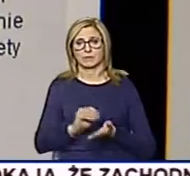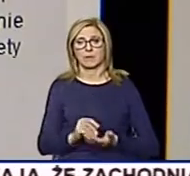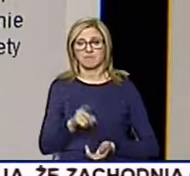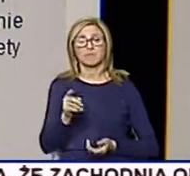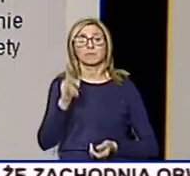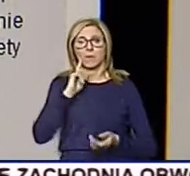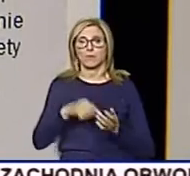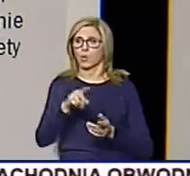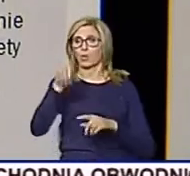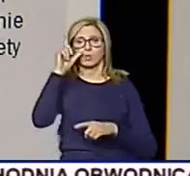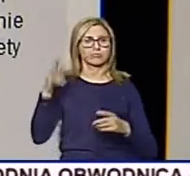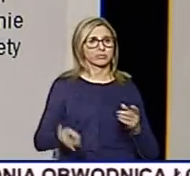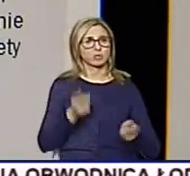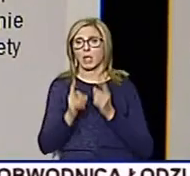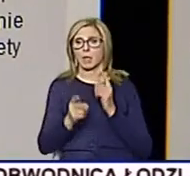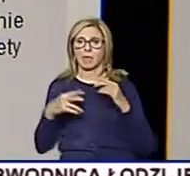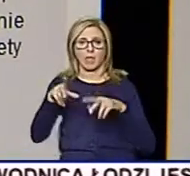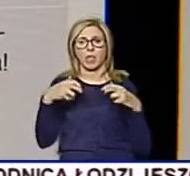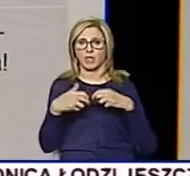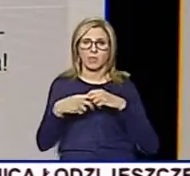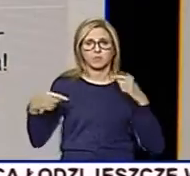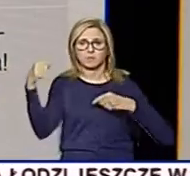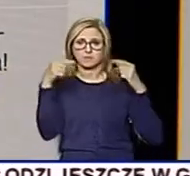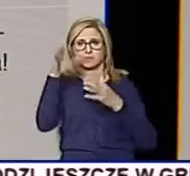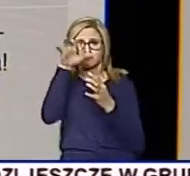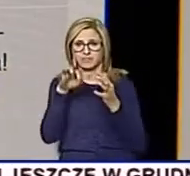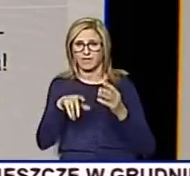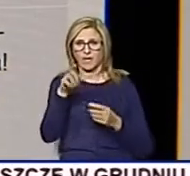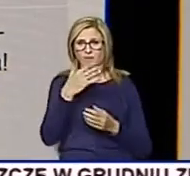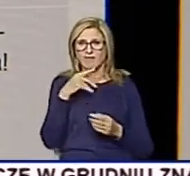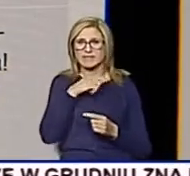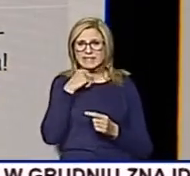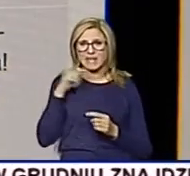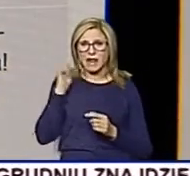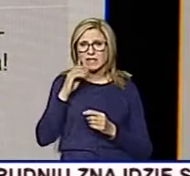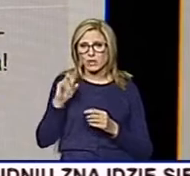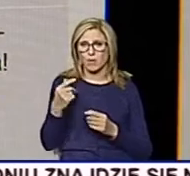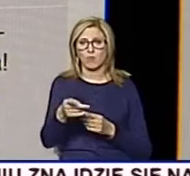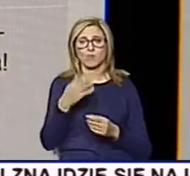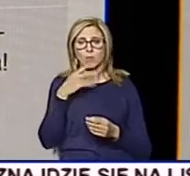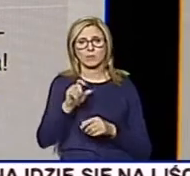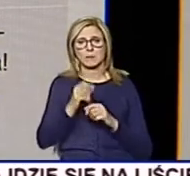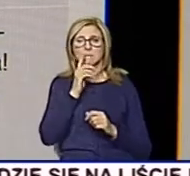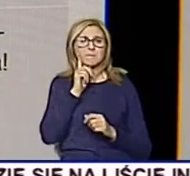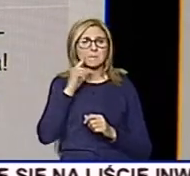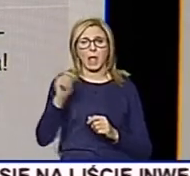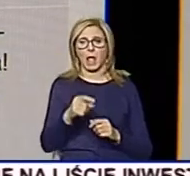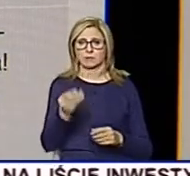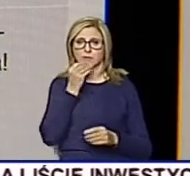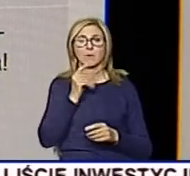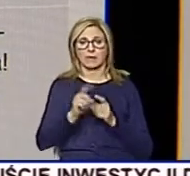I wtedy rozgorzała internetowa dyskusja. Salceson i musztarda. Pyszny, zrównoważony posiłek